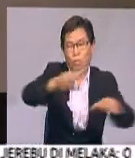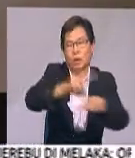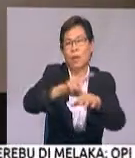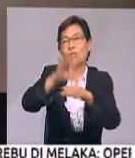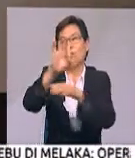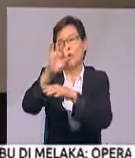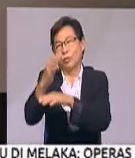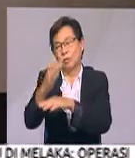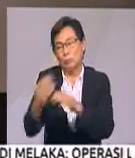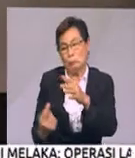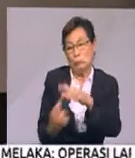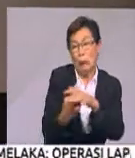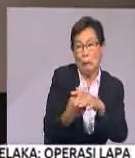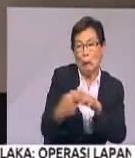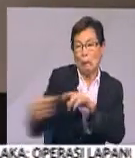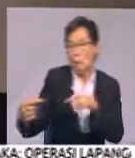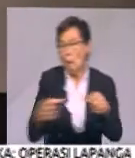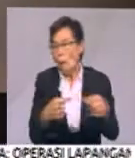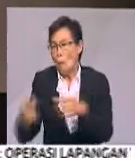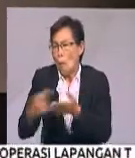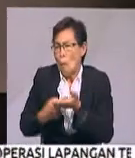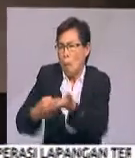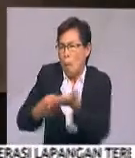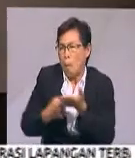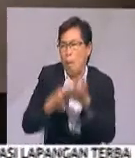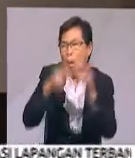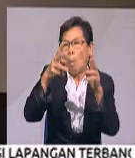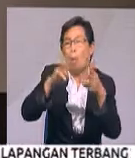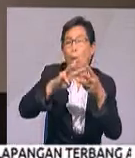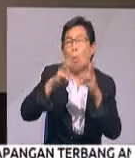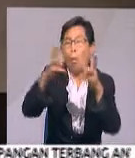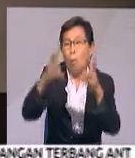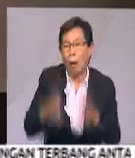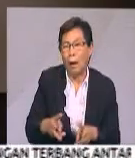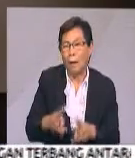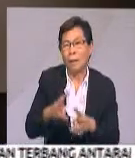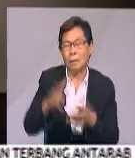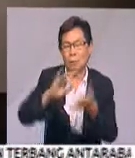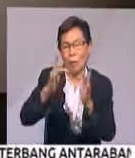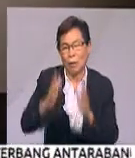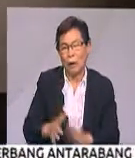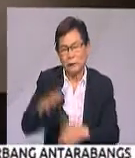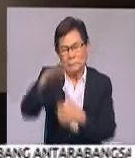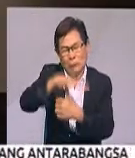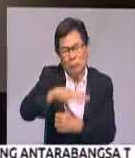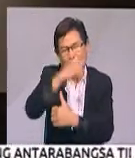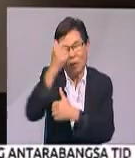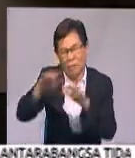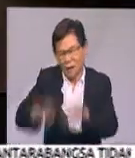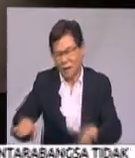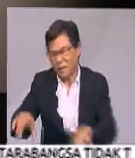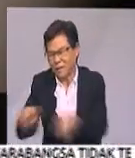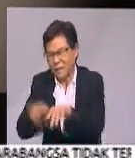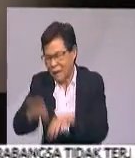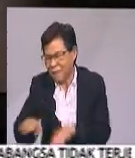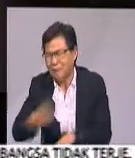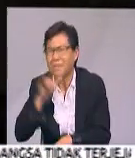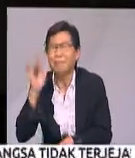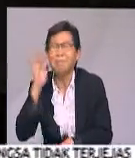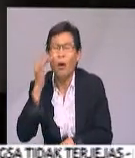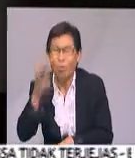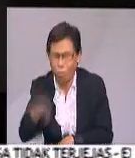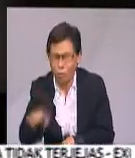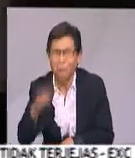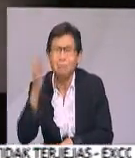sosial menimbulkan perdebatan warga maya. Majlis perkahwinan tersebut dikecam kerana kanak-kanak tersebut seolah-olah tidak mengetahui